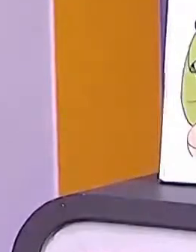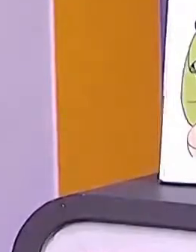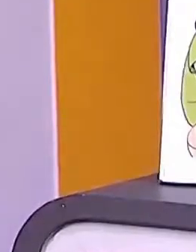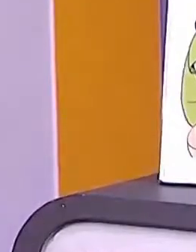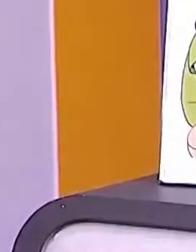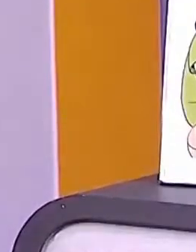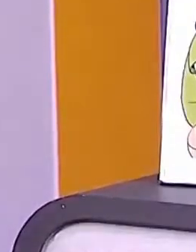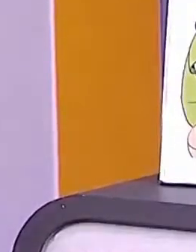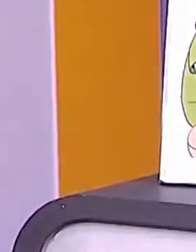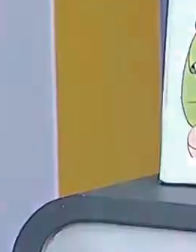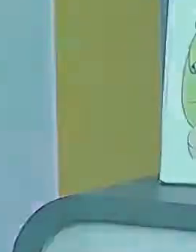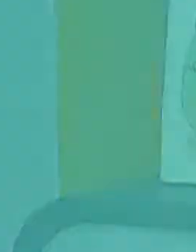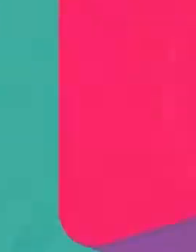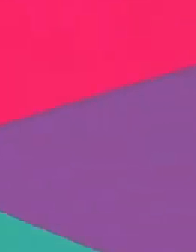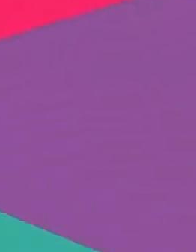group